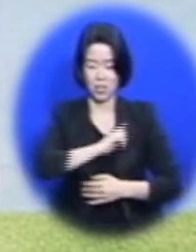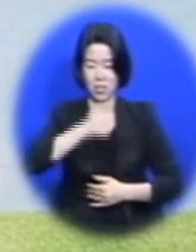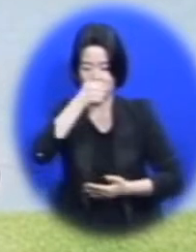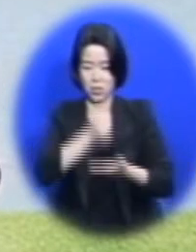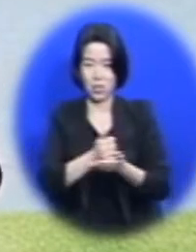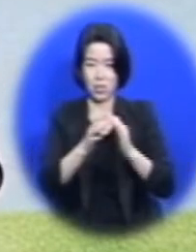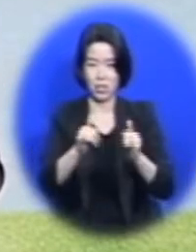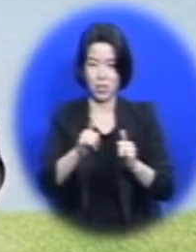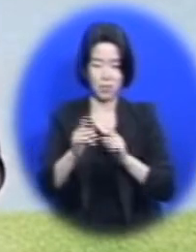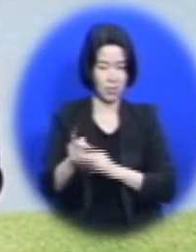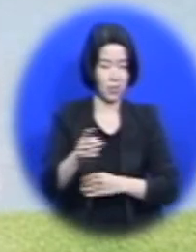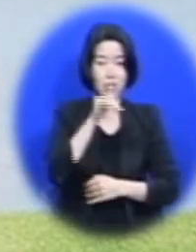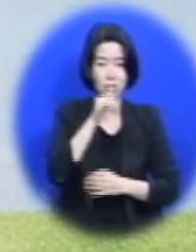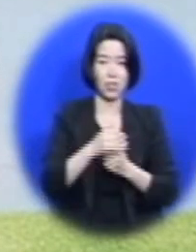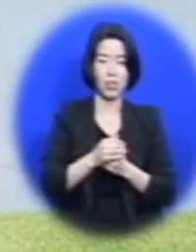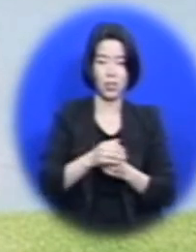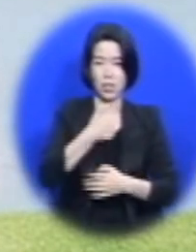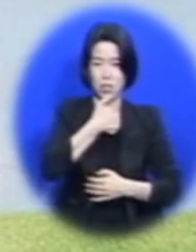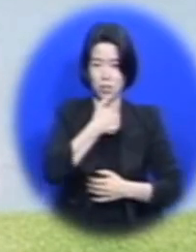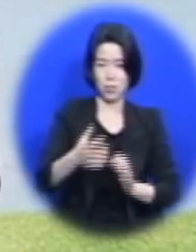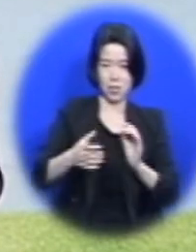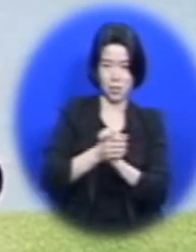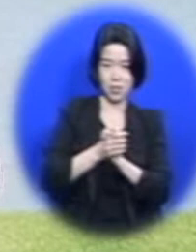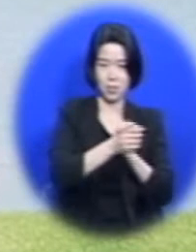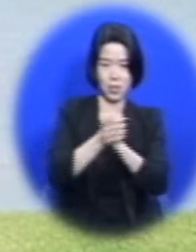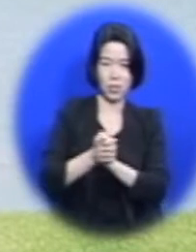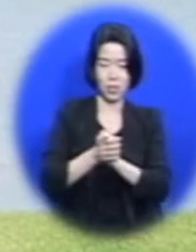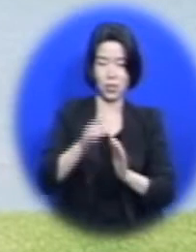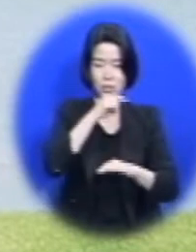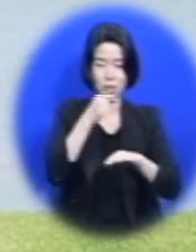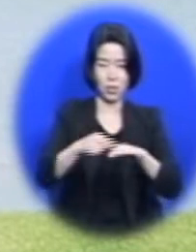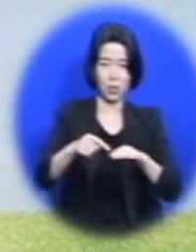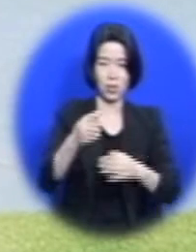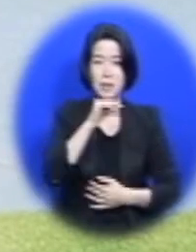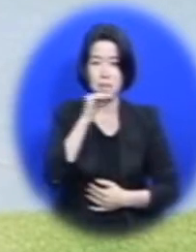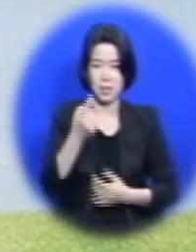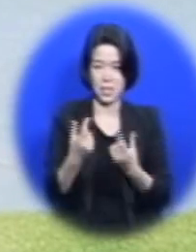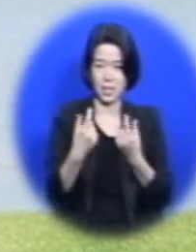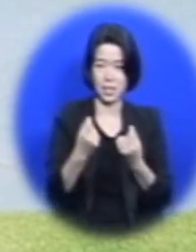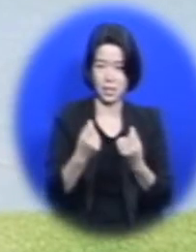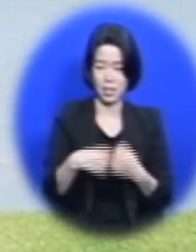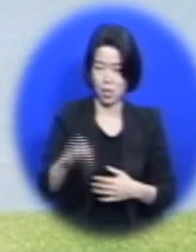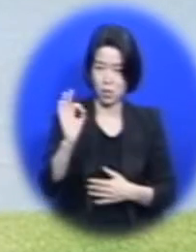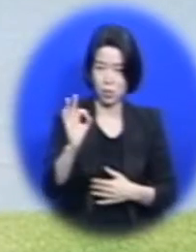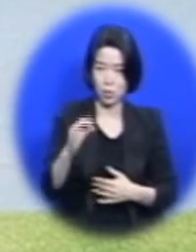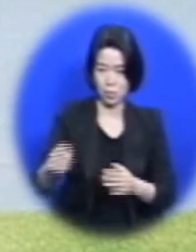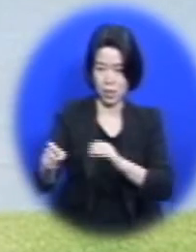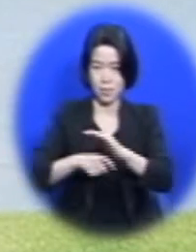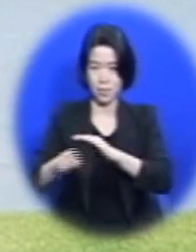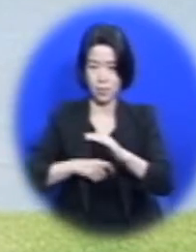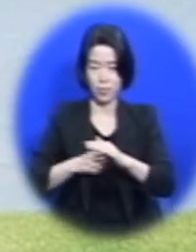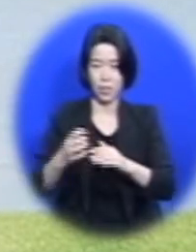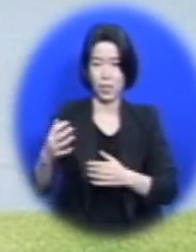받는 사람입니다. 로마와 결탁을 해서 동족인 유대인들의 피를, 피 같은 돈을